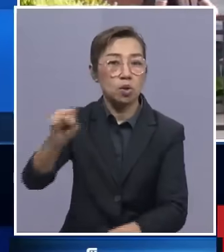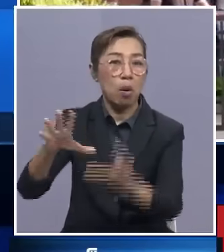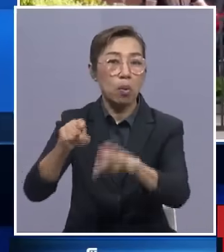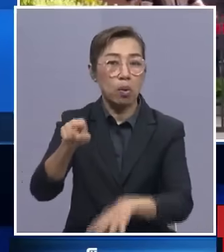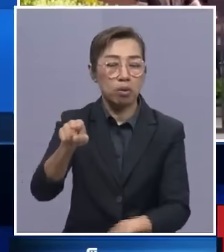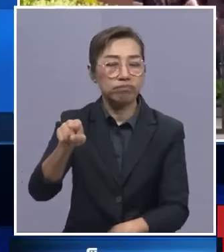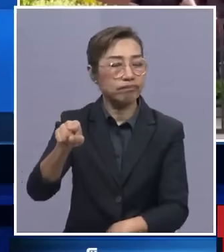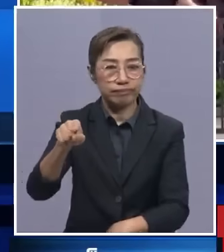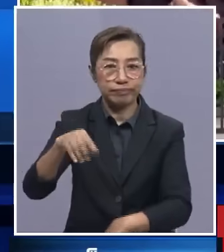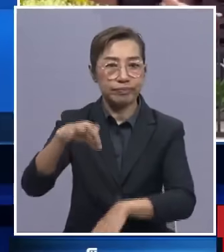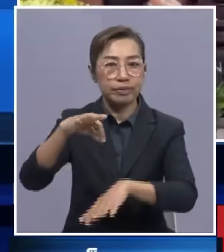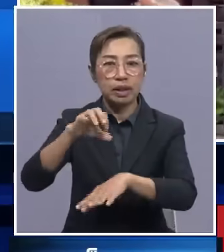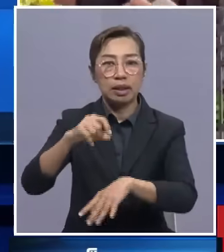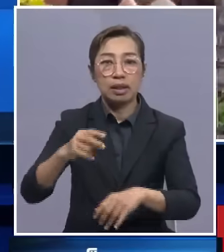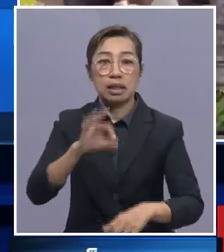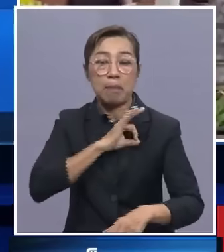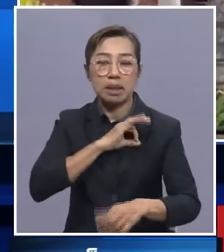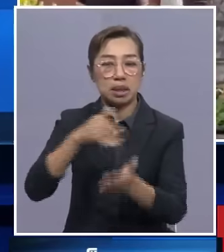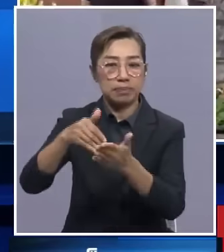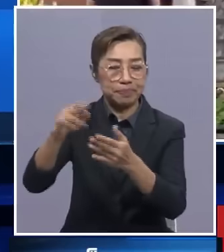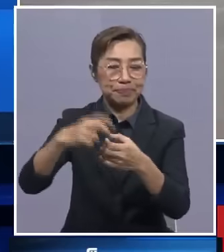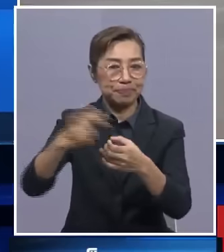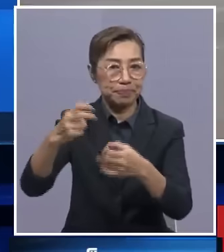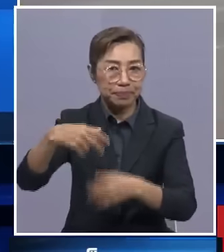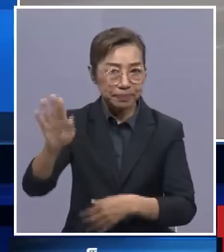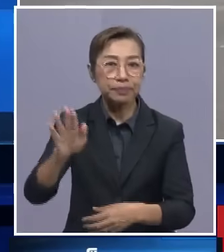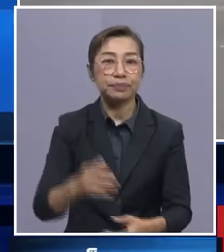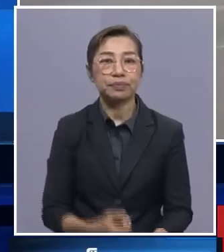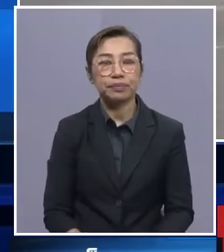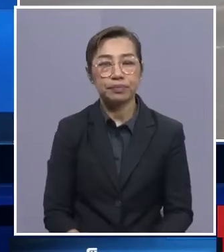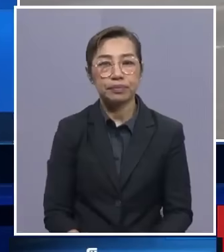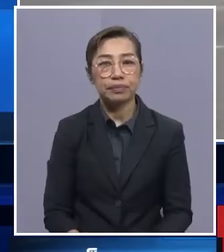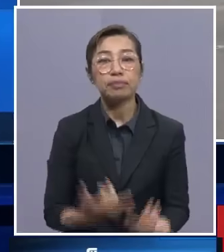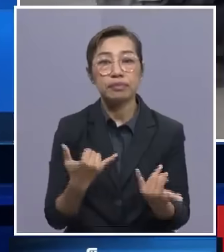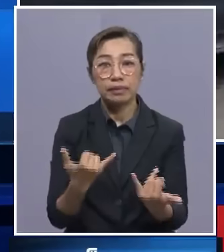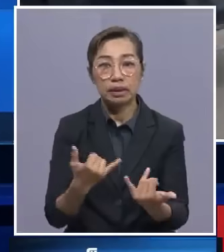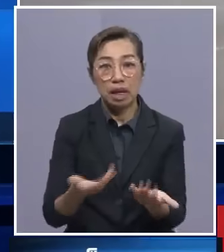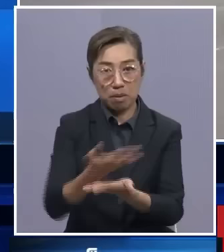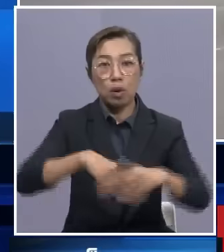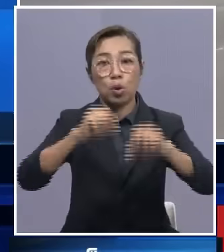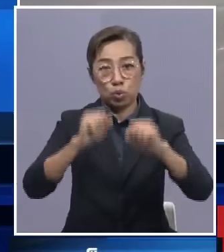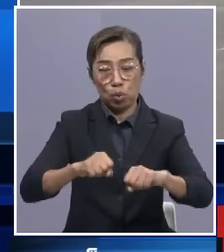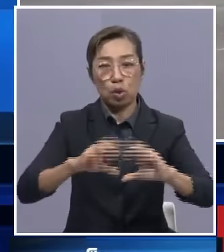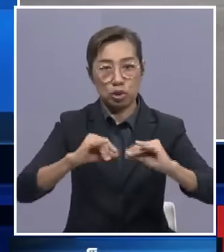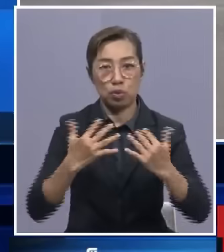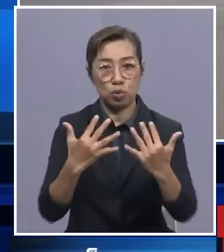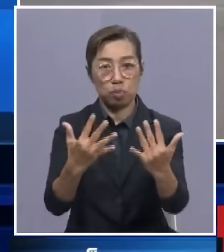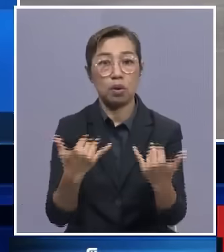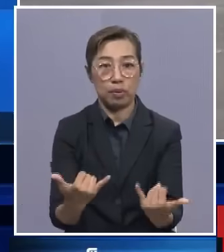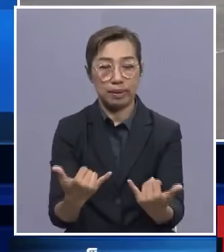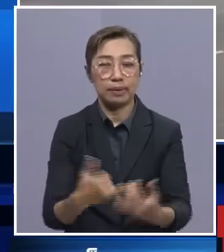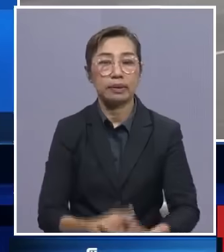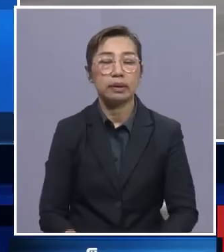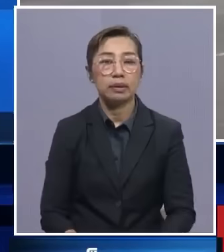นั้นพ้นจากสมาชิกพรรคนะครับตั้งแต่วันนี้เป็นต้นไปอันนี้ก็เป็นมติในการประชุมในวันนี้นะครับ